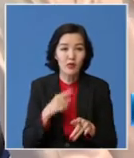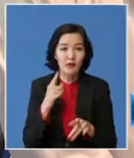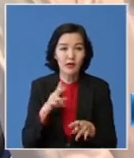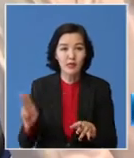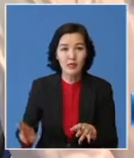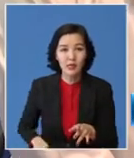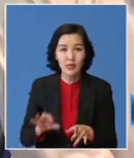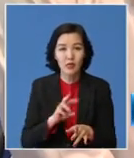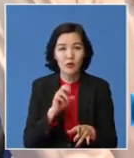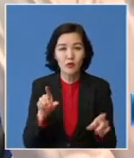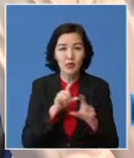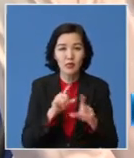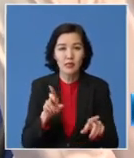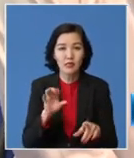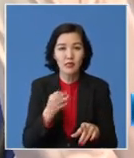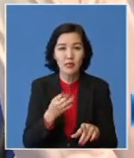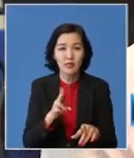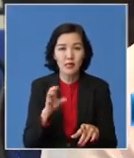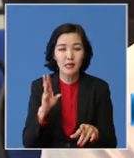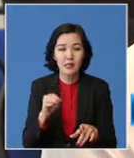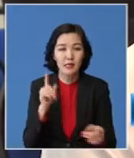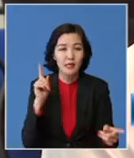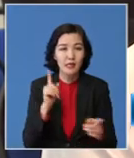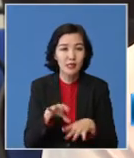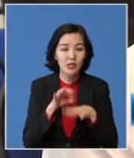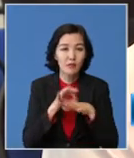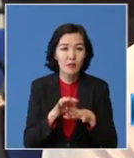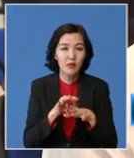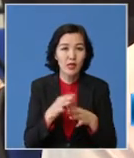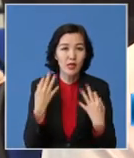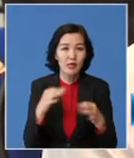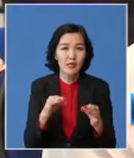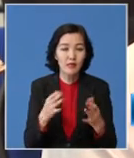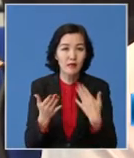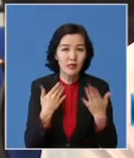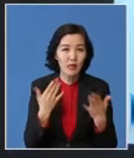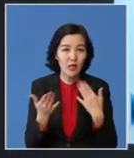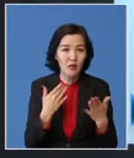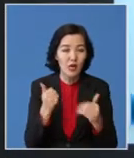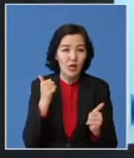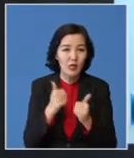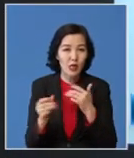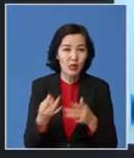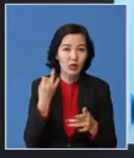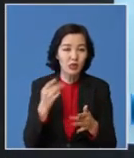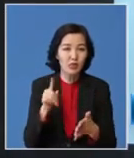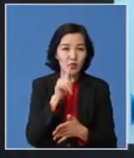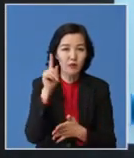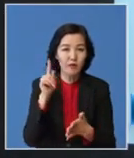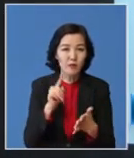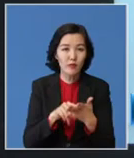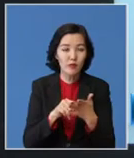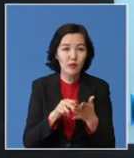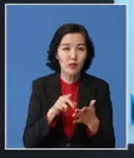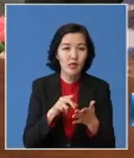директор онкоцентра Болат Сейтказин. Встреча прошла в форме открытого диалога. На каждый интересующий наших медиков